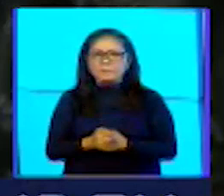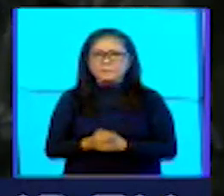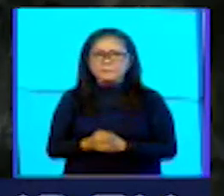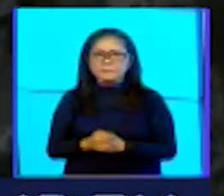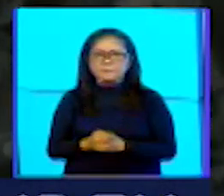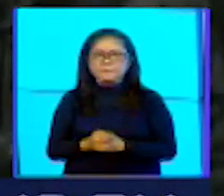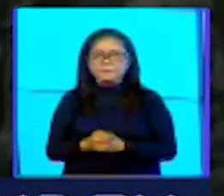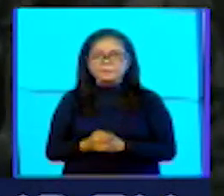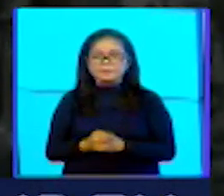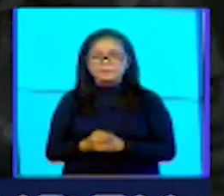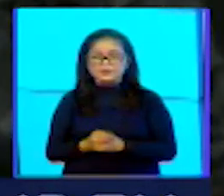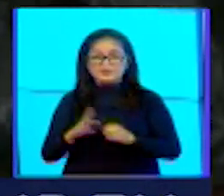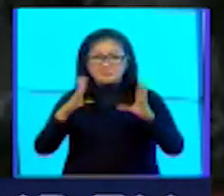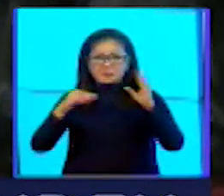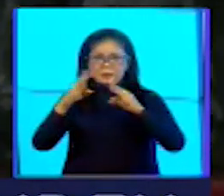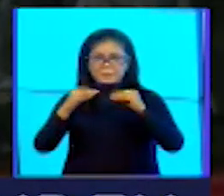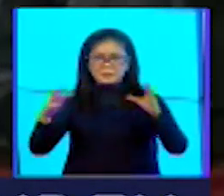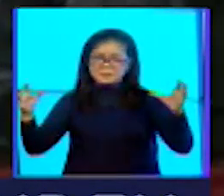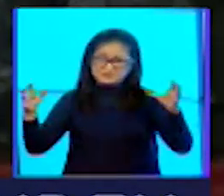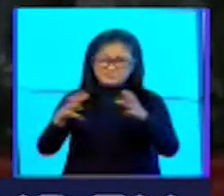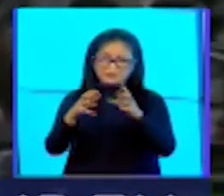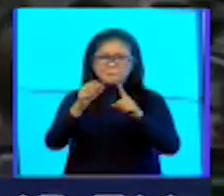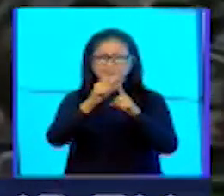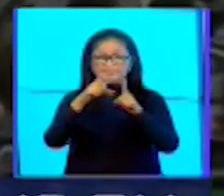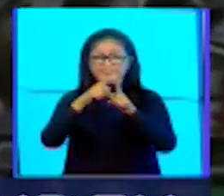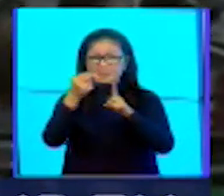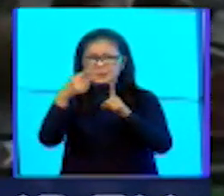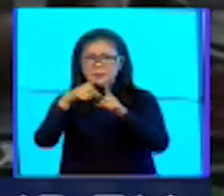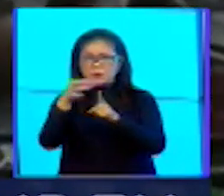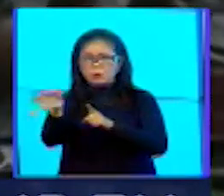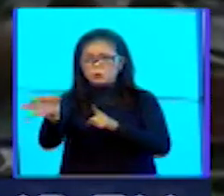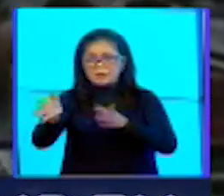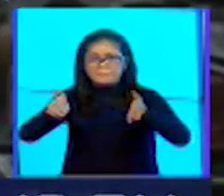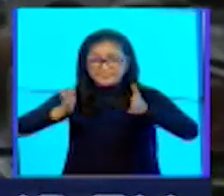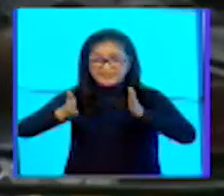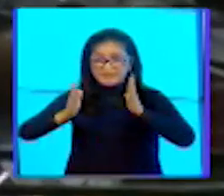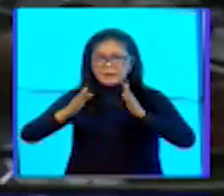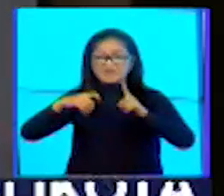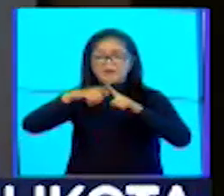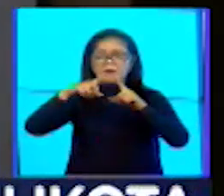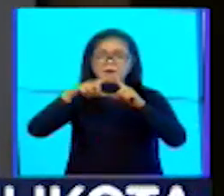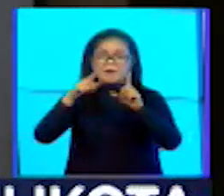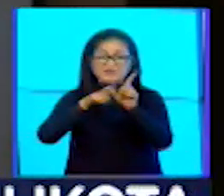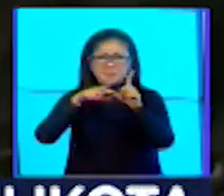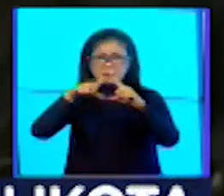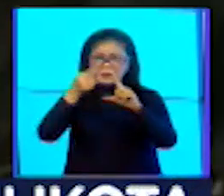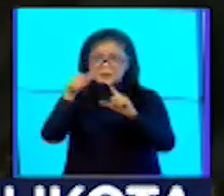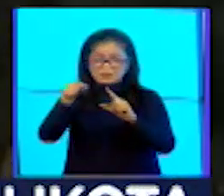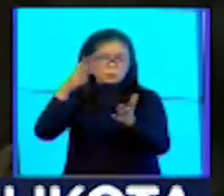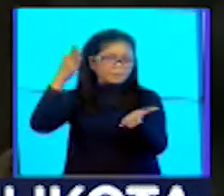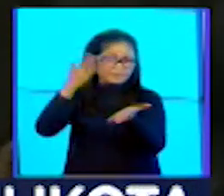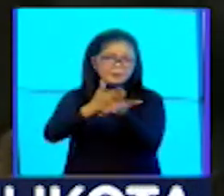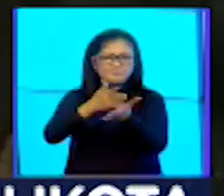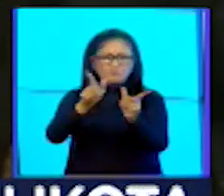Melalui rapat paripurna DPRD Kota Medan di gedung DPRD Medan, Sumatera Utara, Ahyar Nasution akhirnya diberhentikan sebagai Wali Kota Medan periode